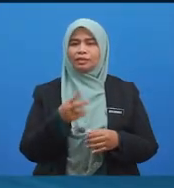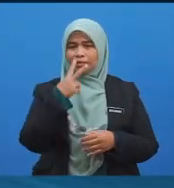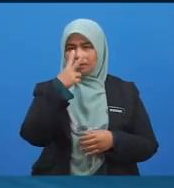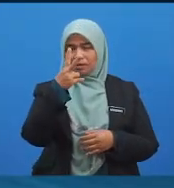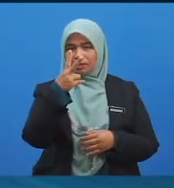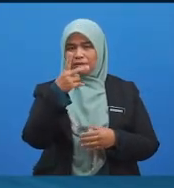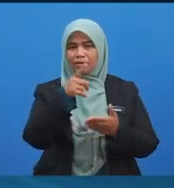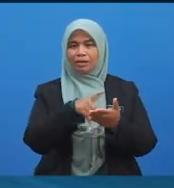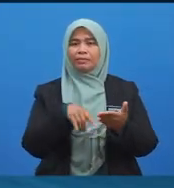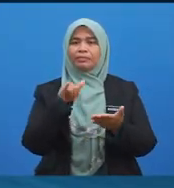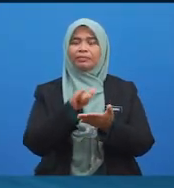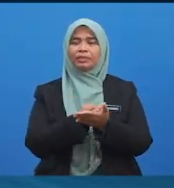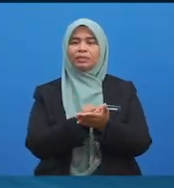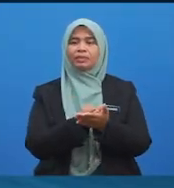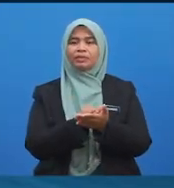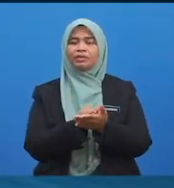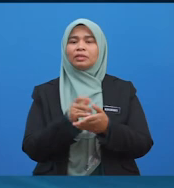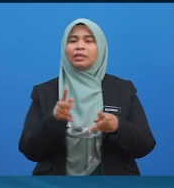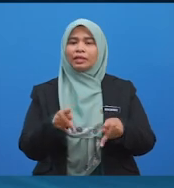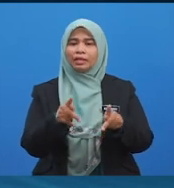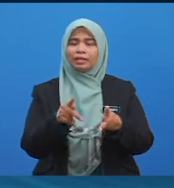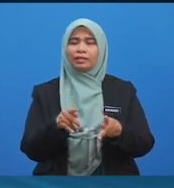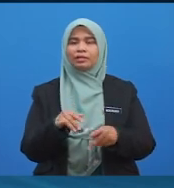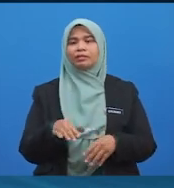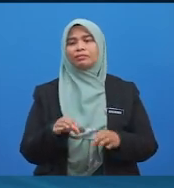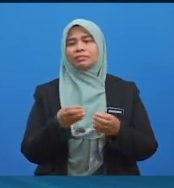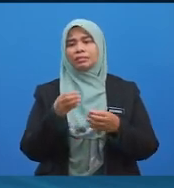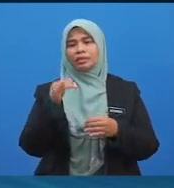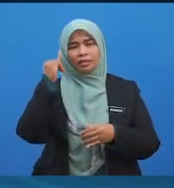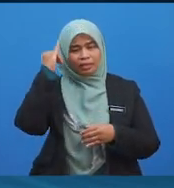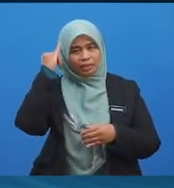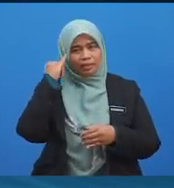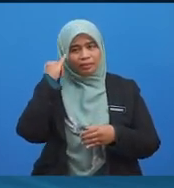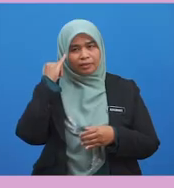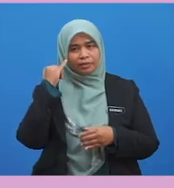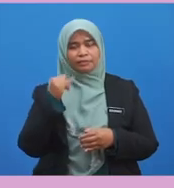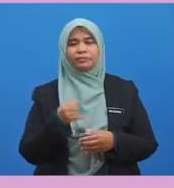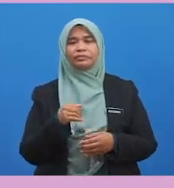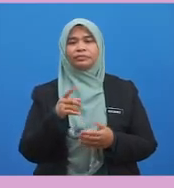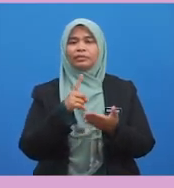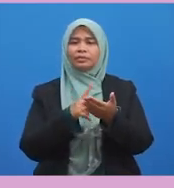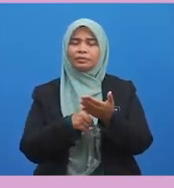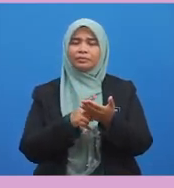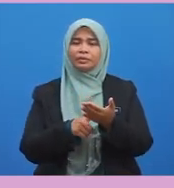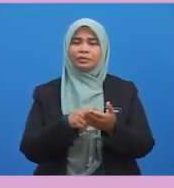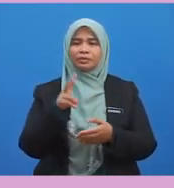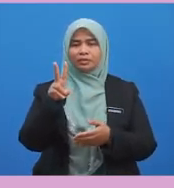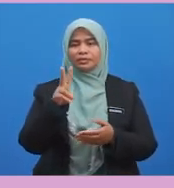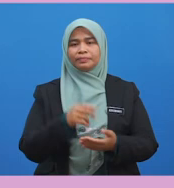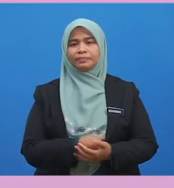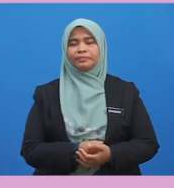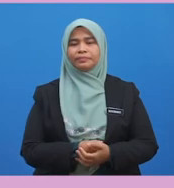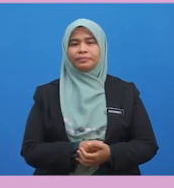mari kita lihat pula apa itu kaedah penjanaan idea yang kedua, iaitu kaedah